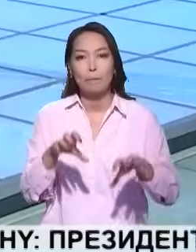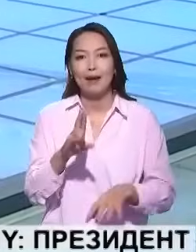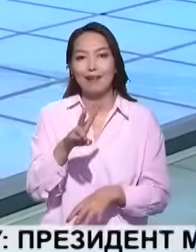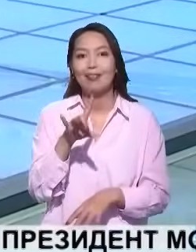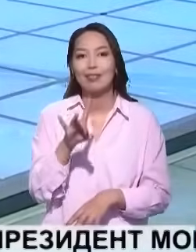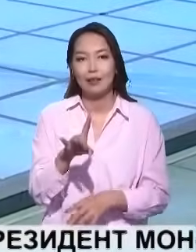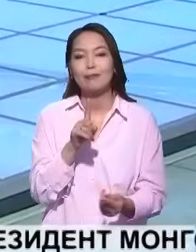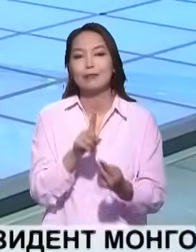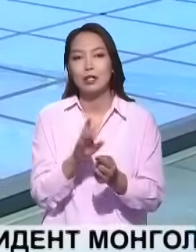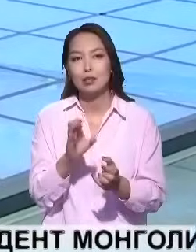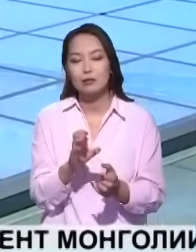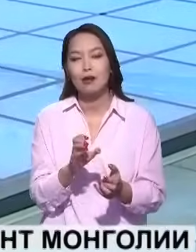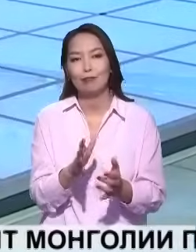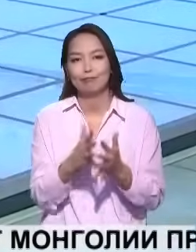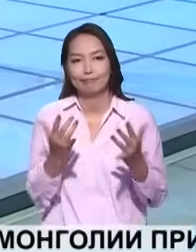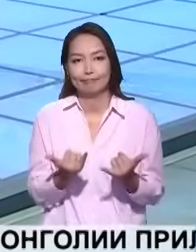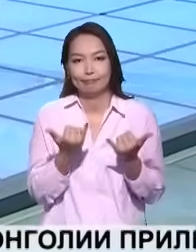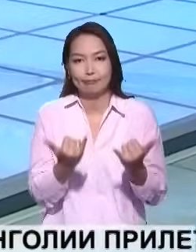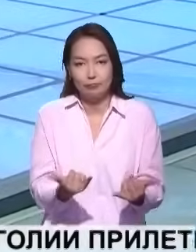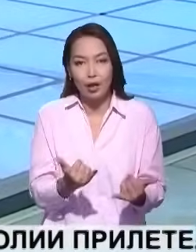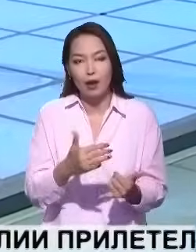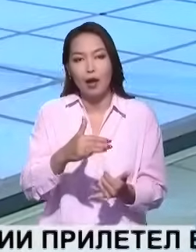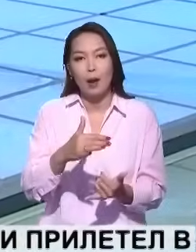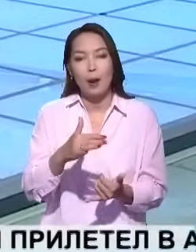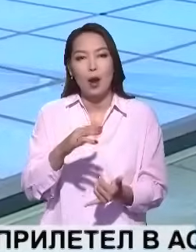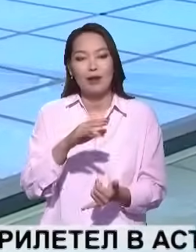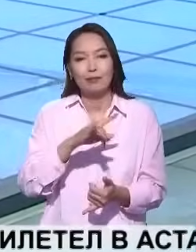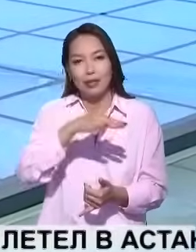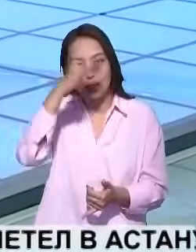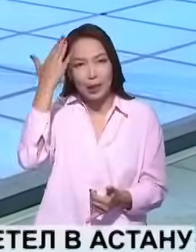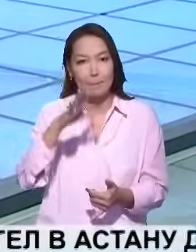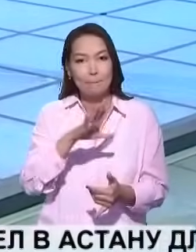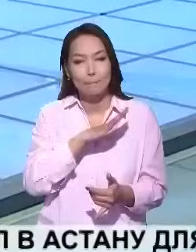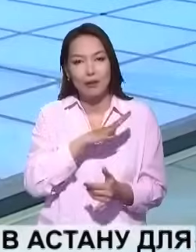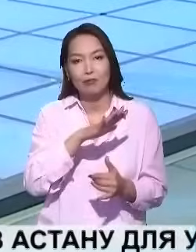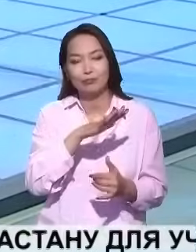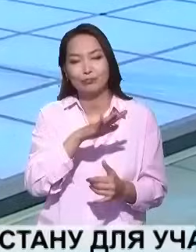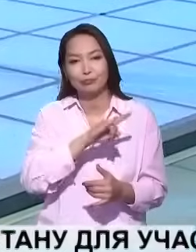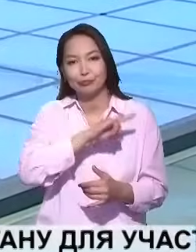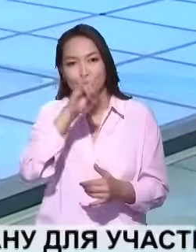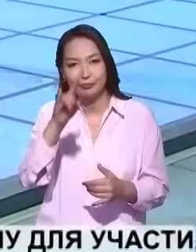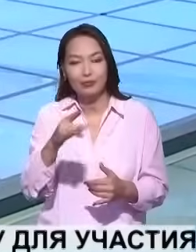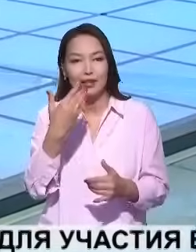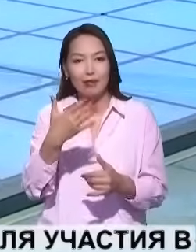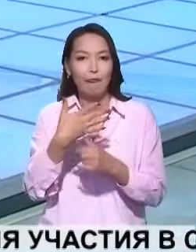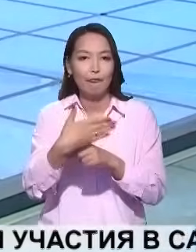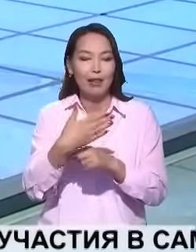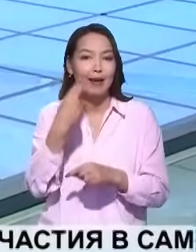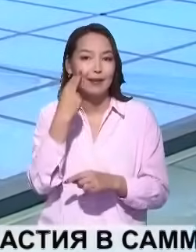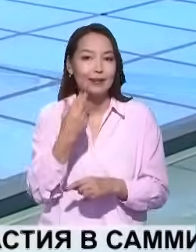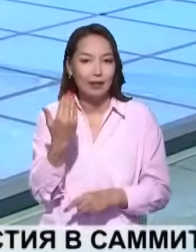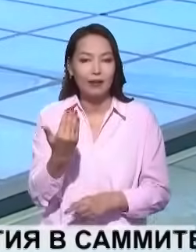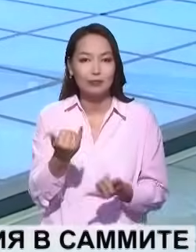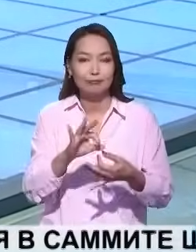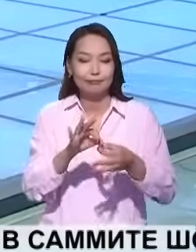КНР встречали с особыми почестями. В небе пролетели истребители, оставив след в виде китайского флага. Дильнас Насекенова